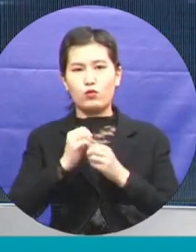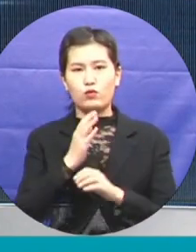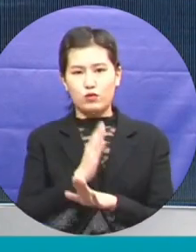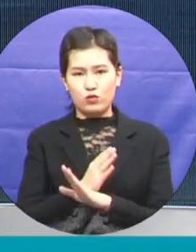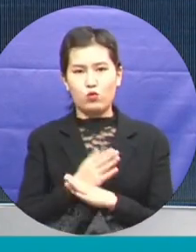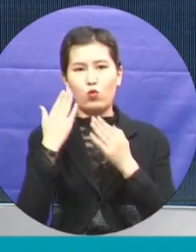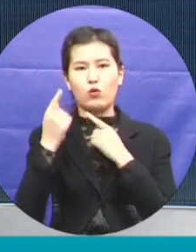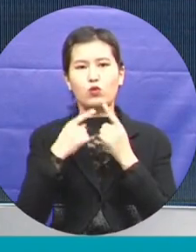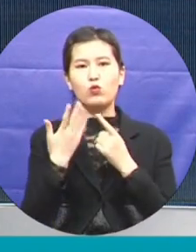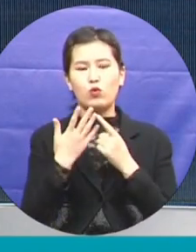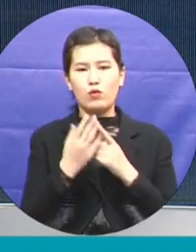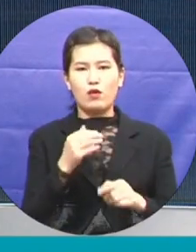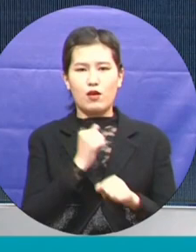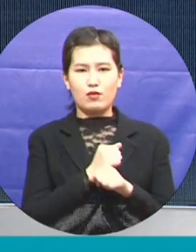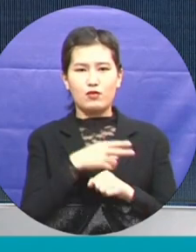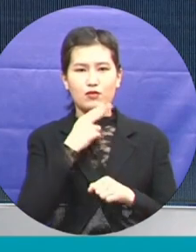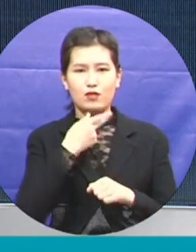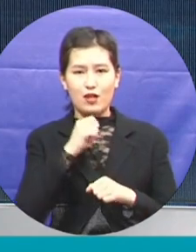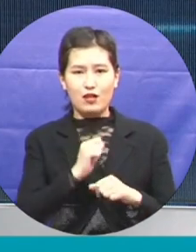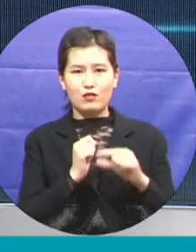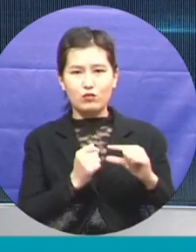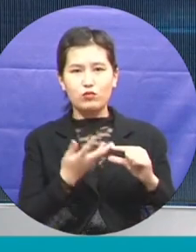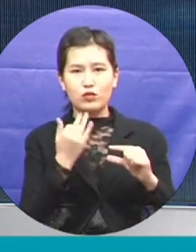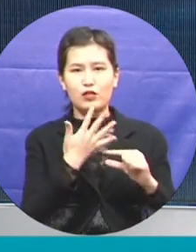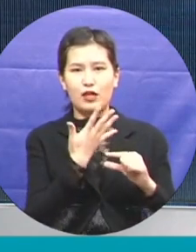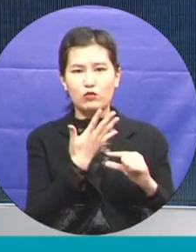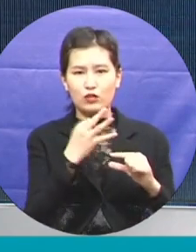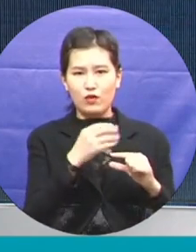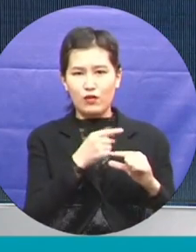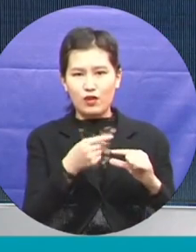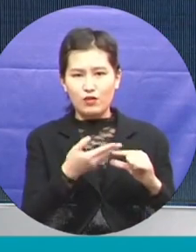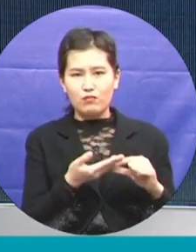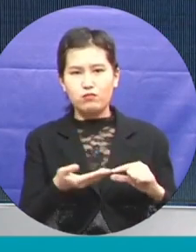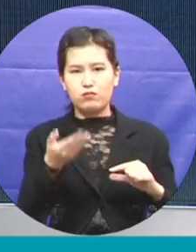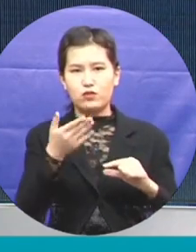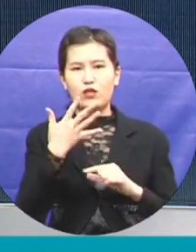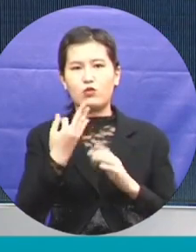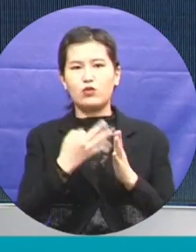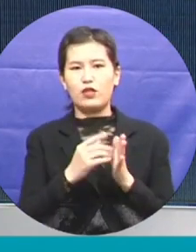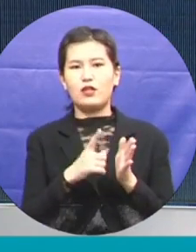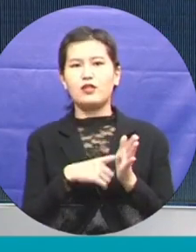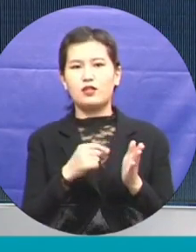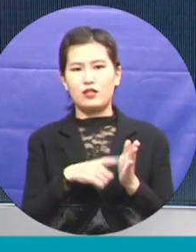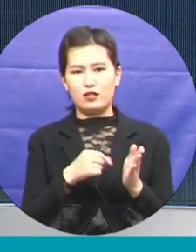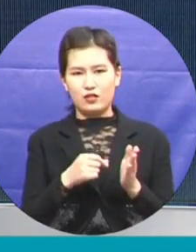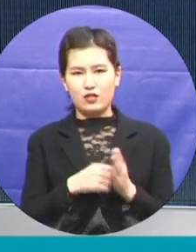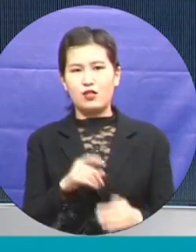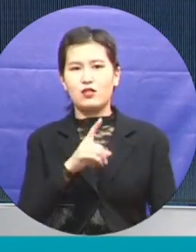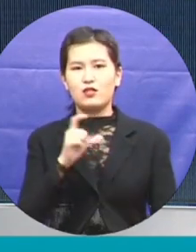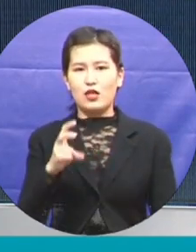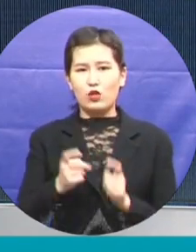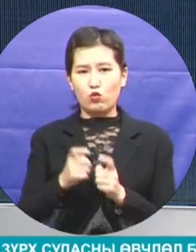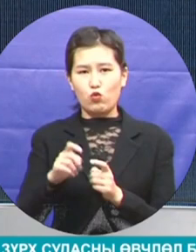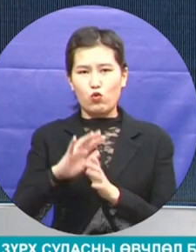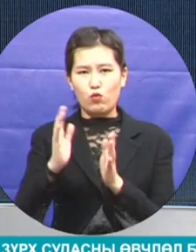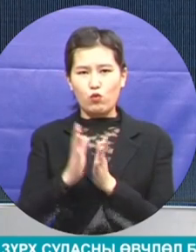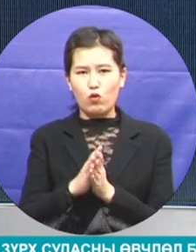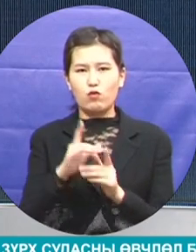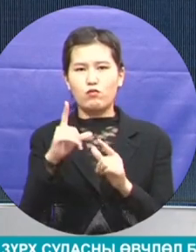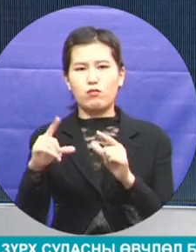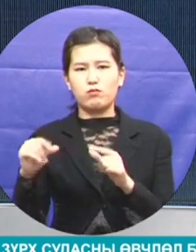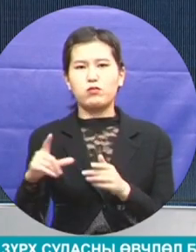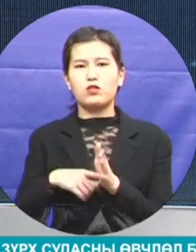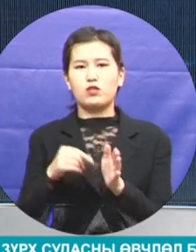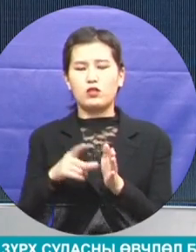хурлаар хөдөлмөрийн хүлсний доог хэмжээг 550-аас 580 мянгад хүргэх, за бүх төрлийн зээлийн хүүг бууруулах зэрэг